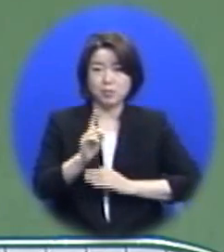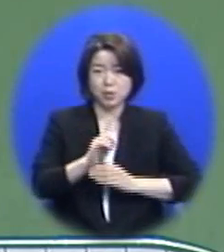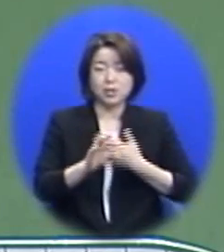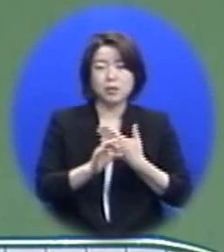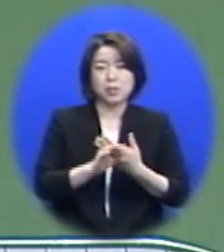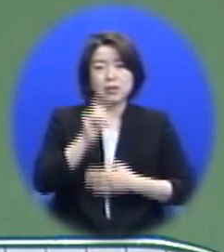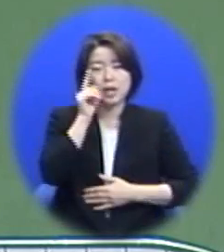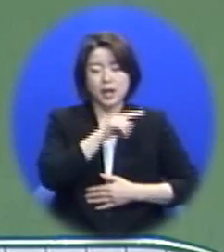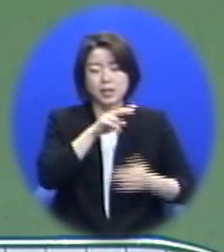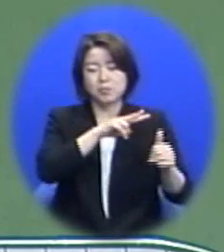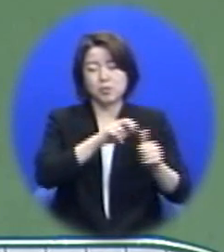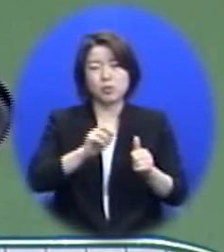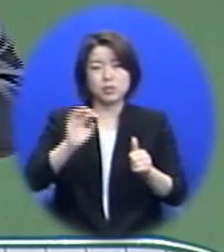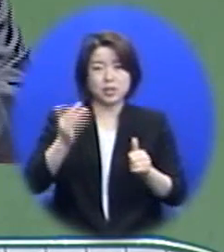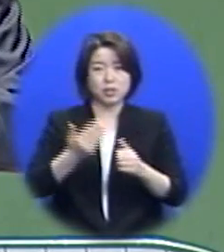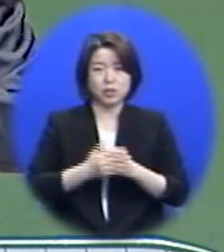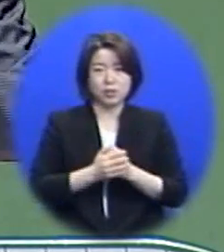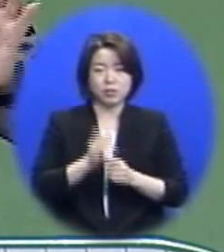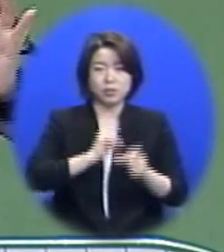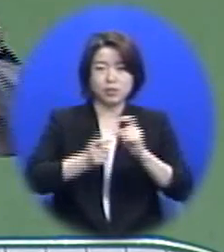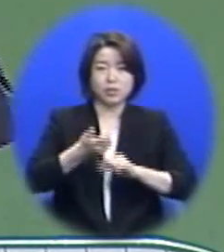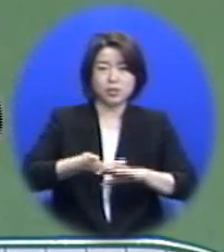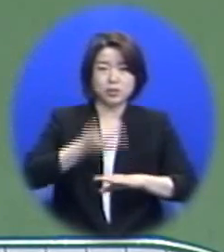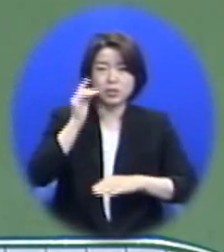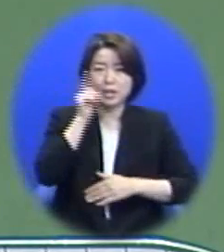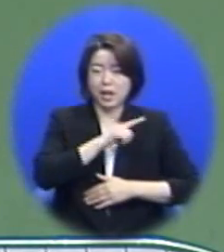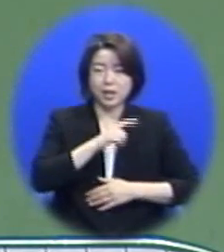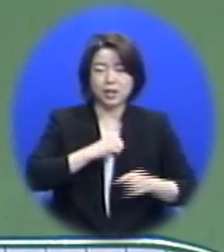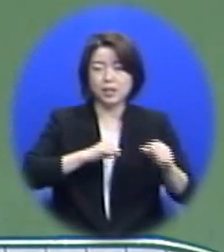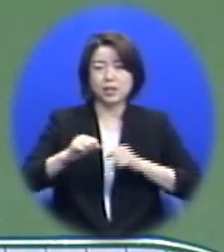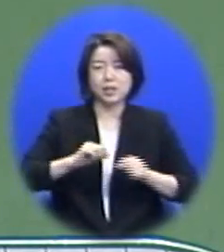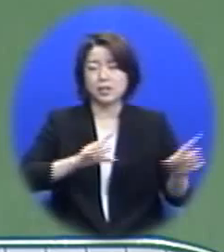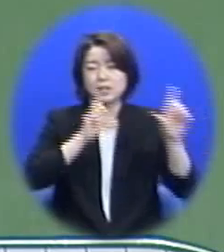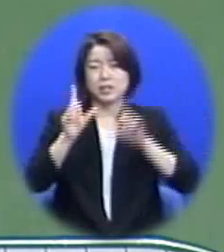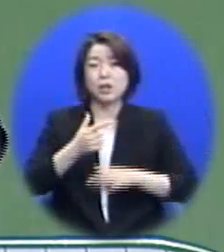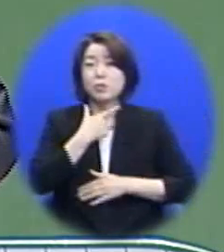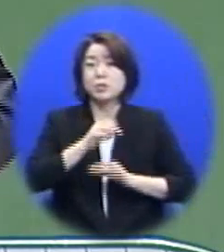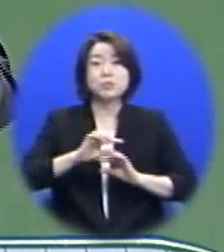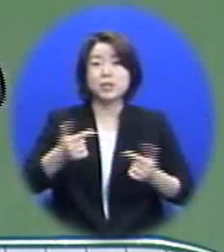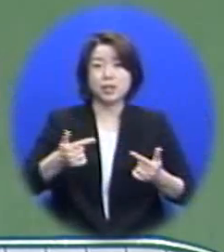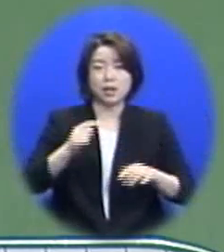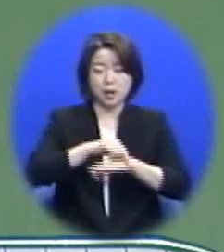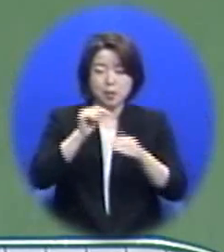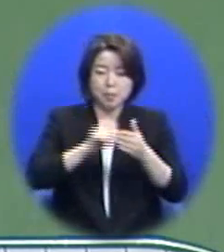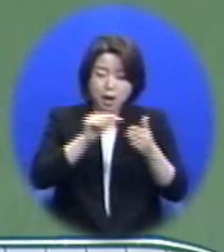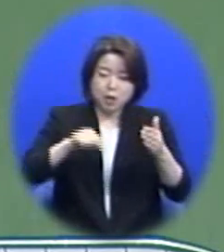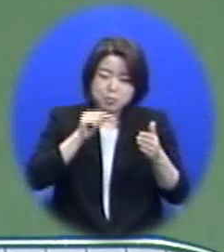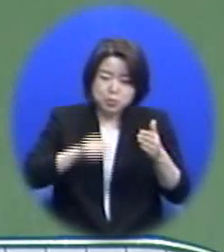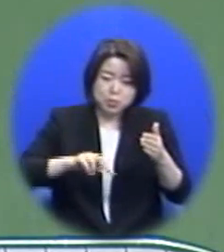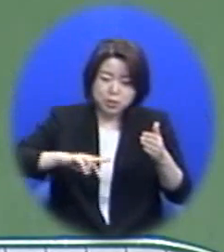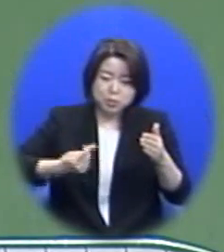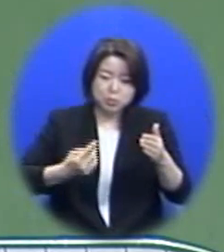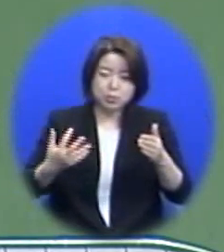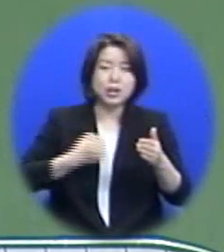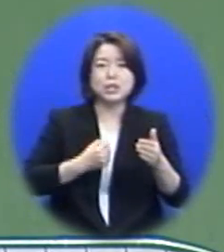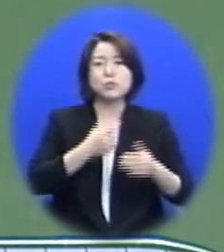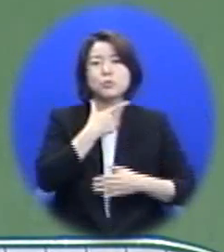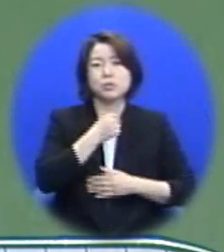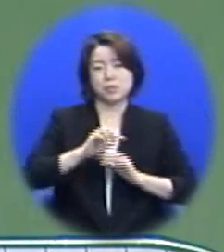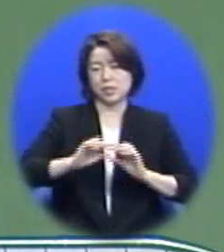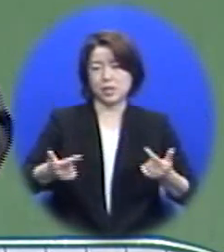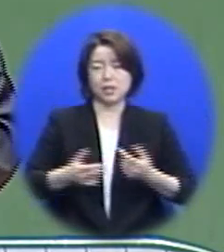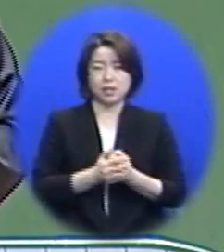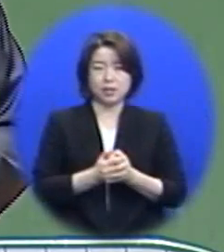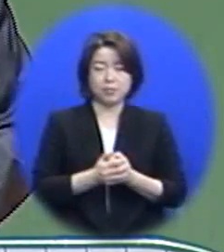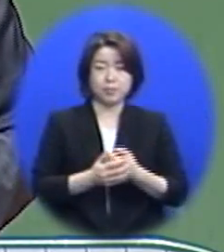미워지는 것입니다 더 이상 악하게 살고 싶지 않습니다 마음속으로라도 품고 싶지 않습니다